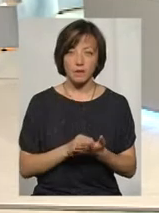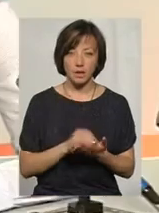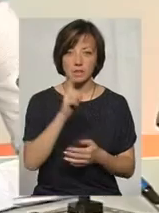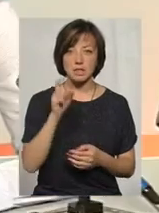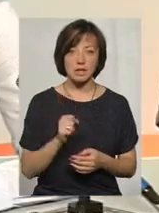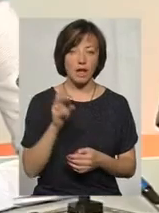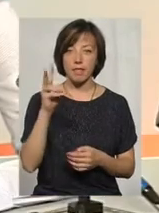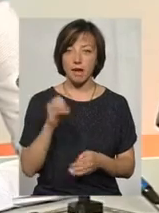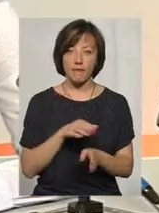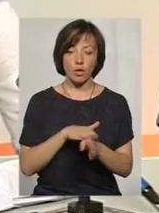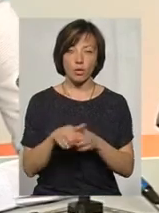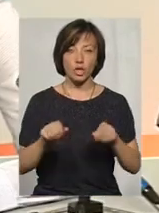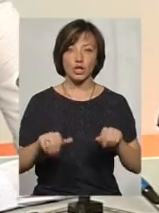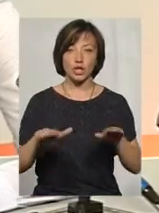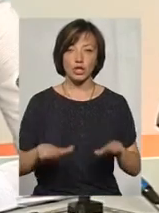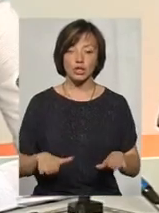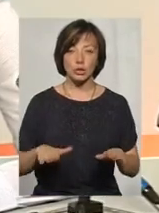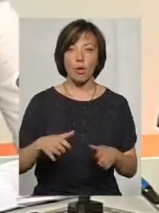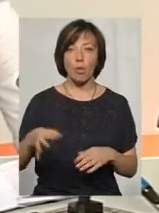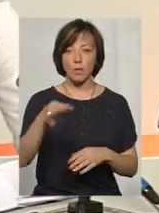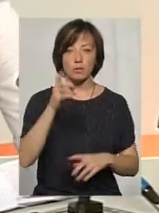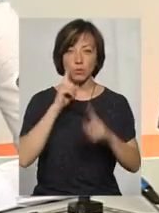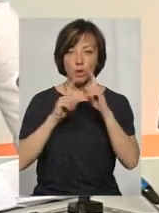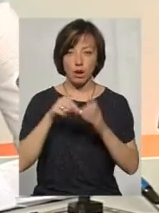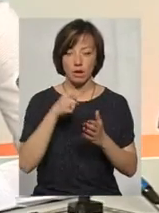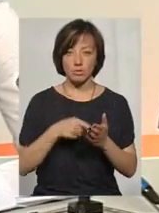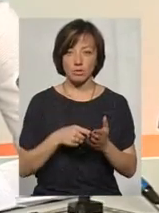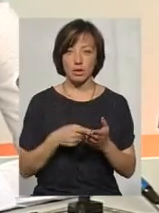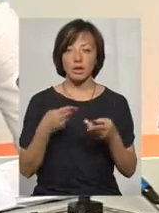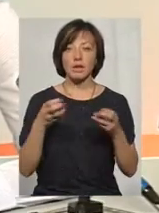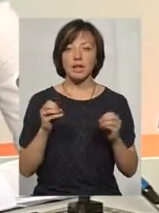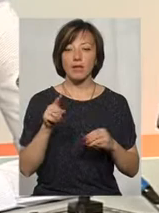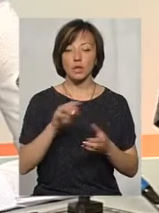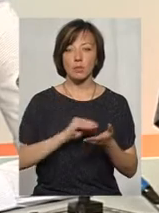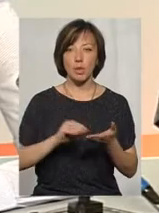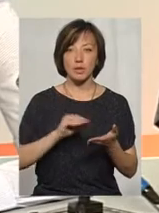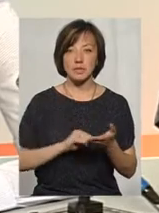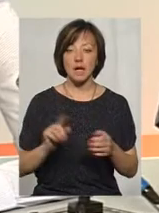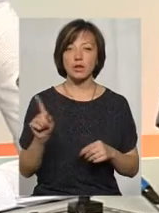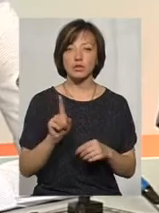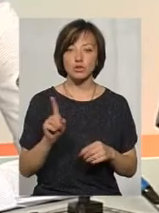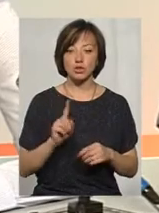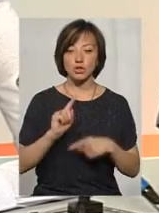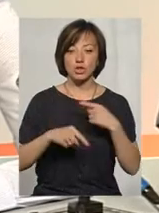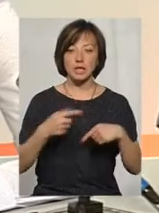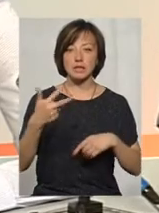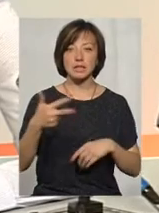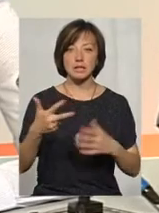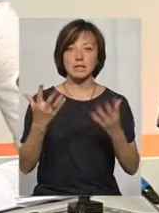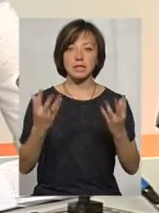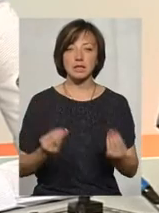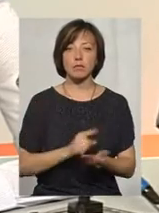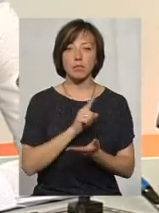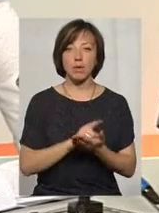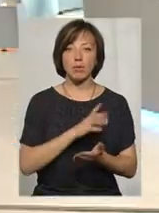відповідальність за невиконання рішення Хмельницькою обласною радою, де вони прописали, що через 30 днів має бути